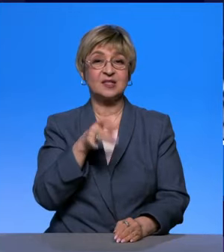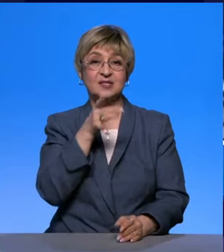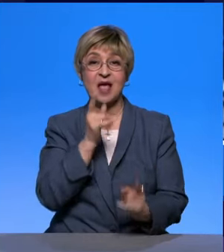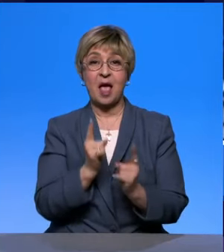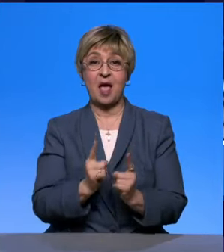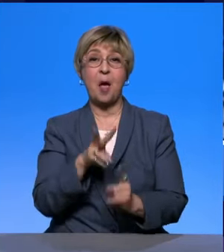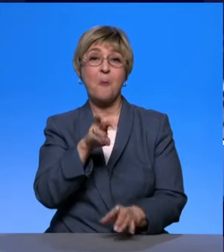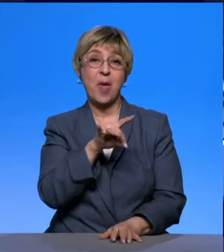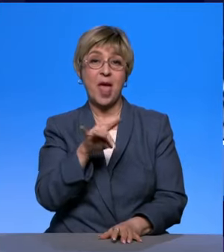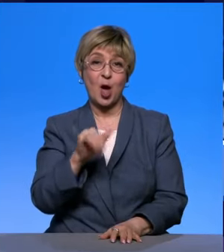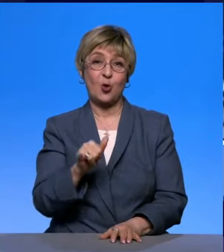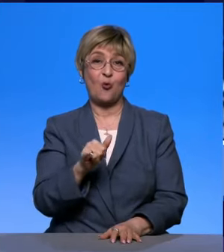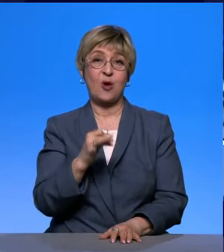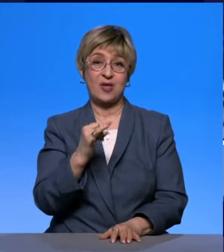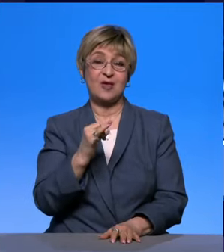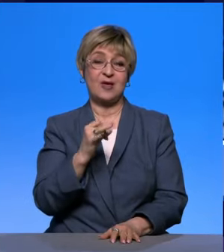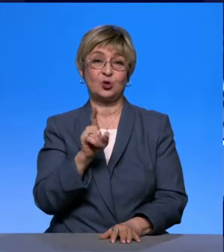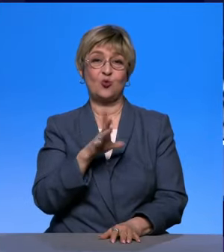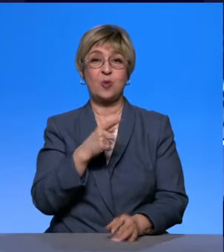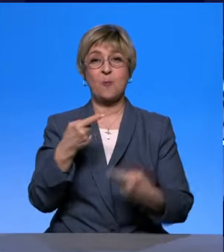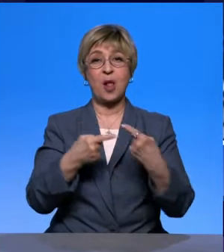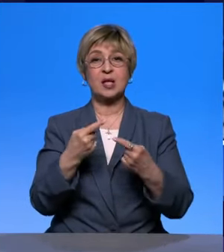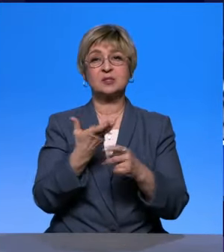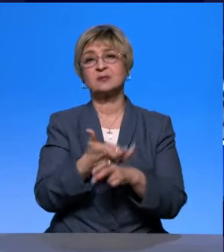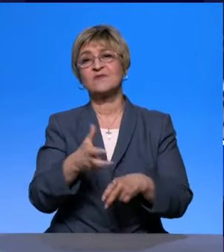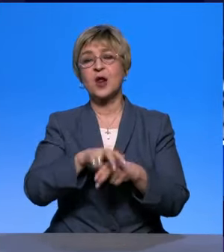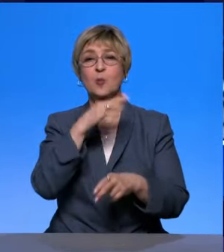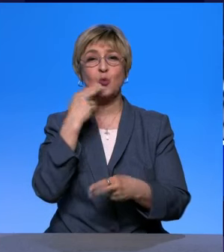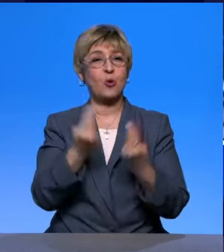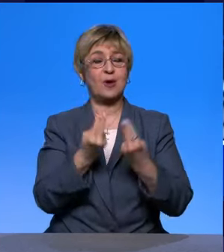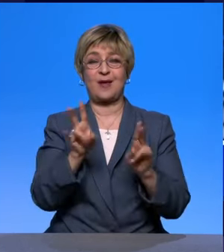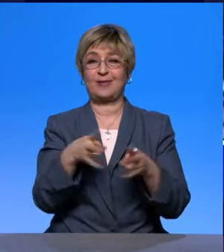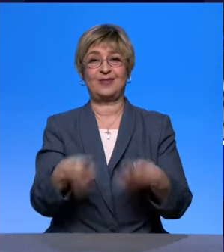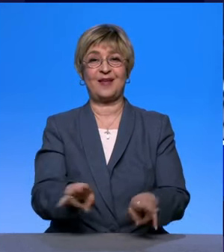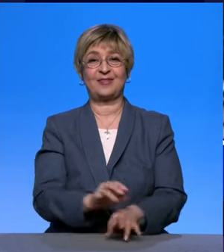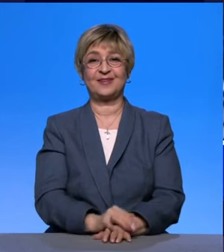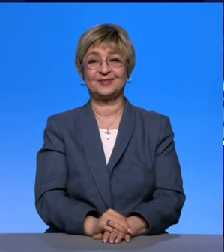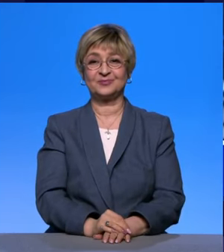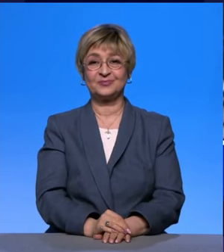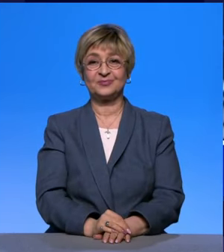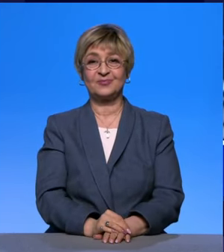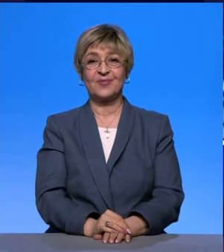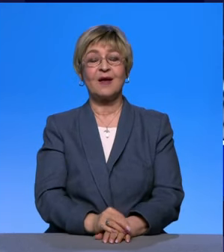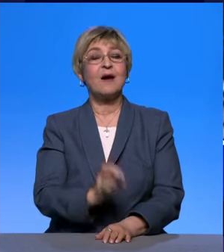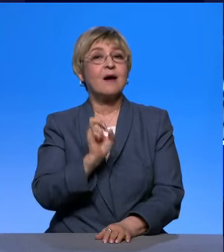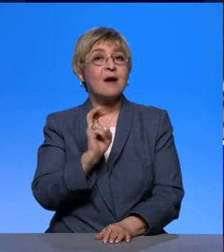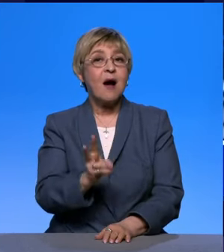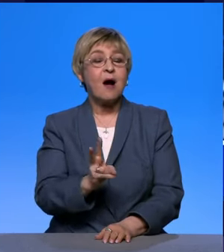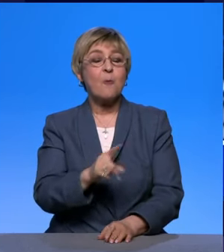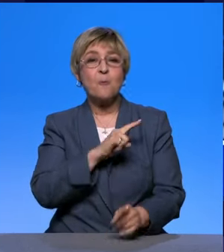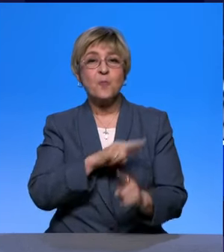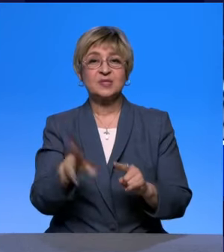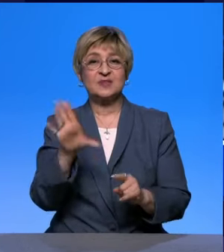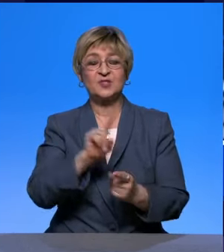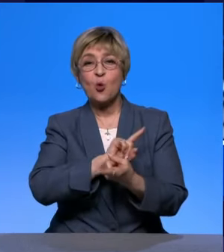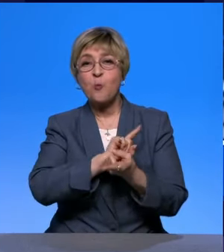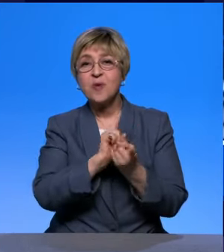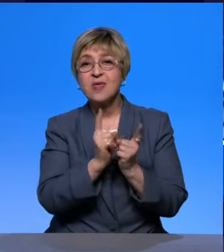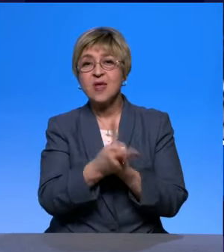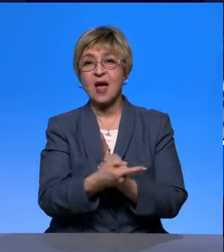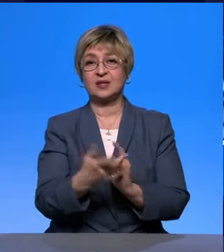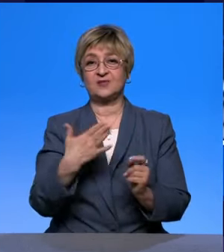бы держать этот баланс, чтобы слишком много не играть тоже. Вы знаете, уважаемые эксперты, я подумала, как стремительно на самом деле все меняется вот в